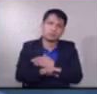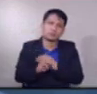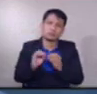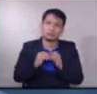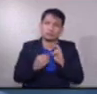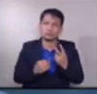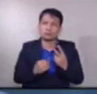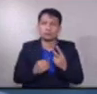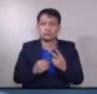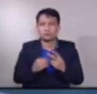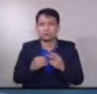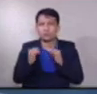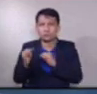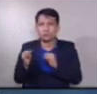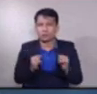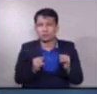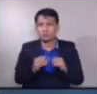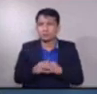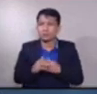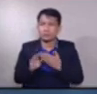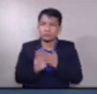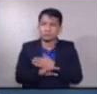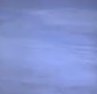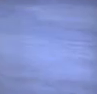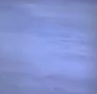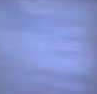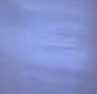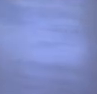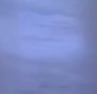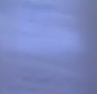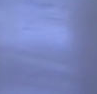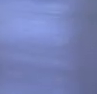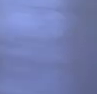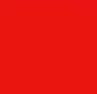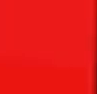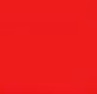pagbabalik, round 2 ng kanyang job interview, dyan lamang po kayo.